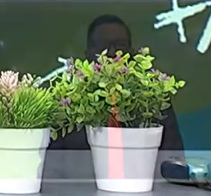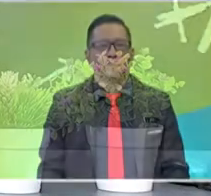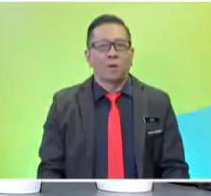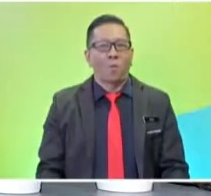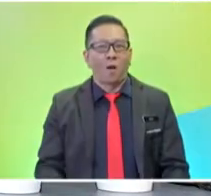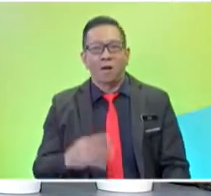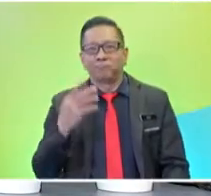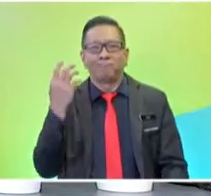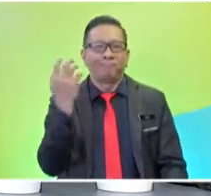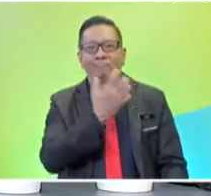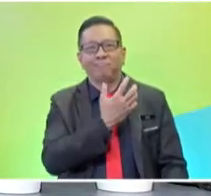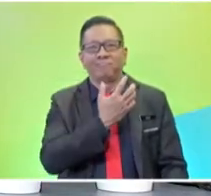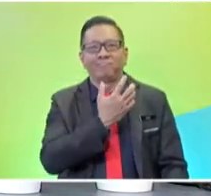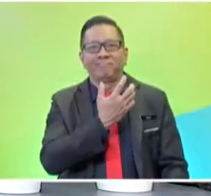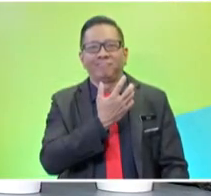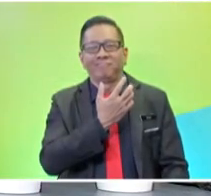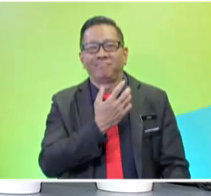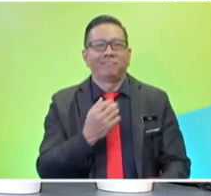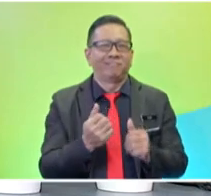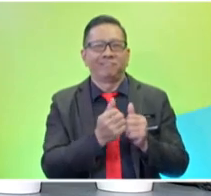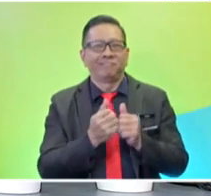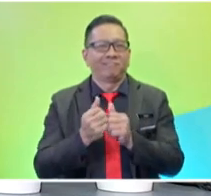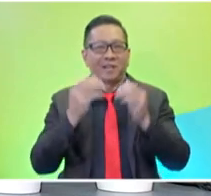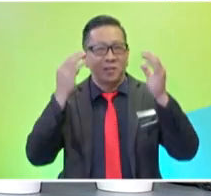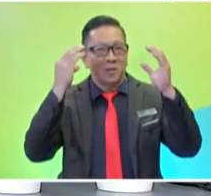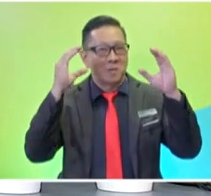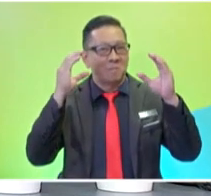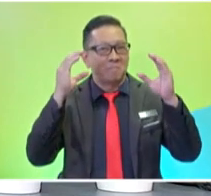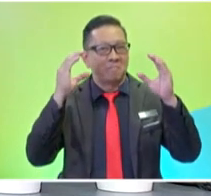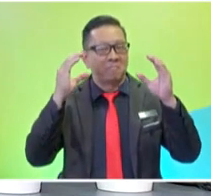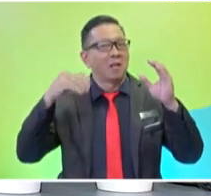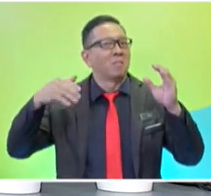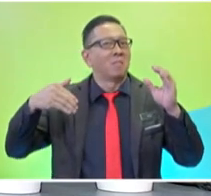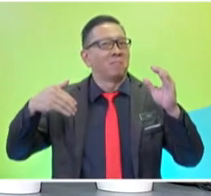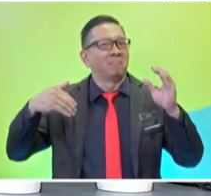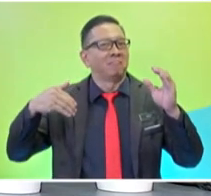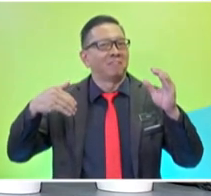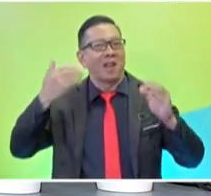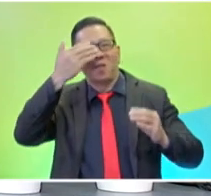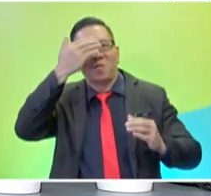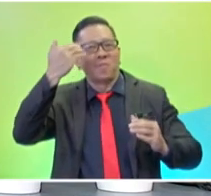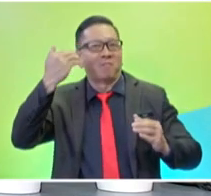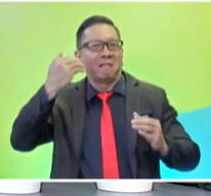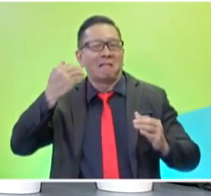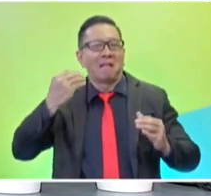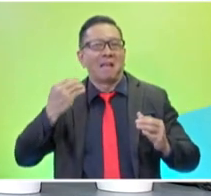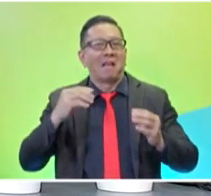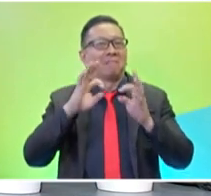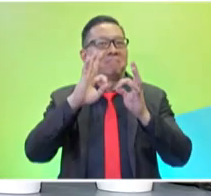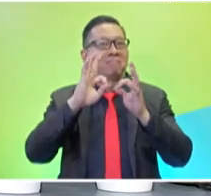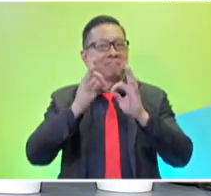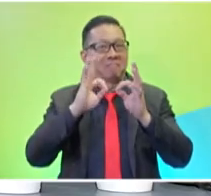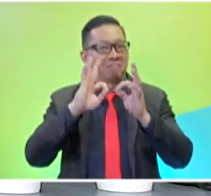Wow itu dia Cikgu akan bersama dengan kita untuk hari ini tetapi sebelum itu tadi lupakan juga turut serta bersama dengan kami